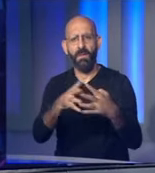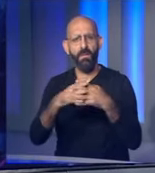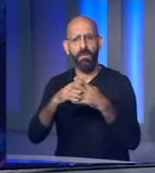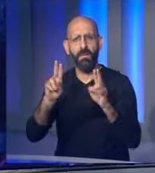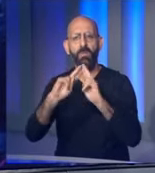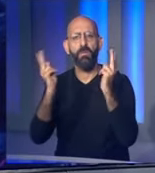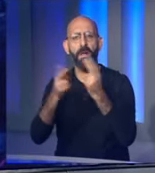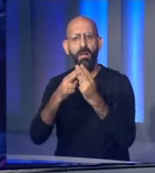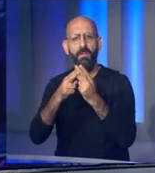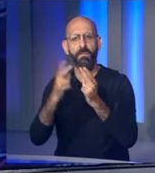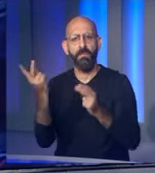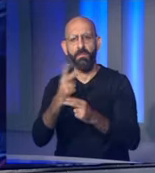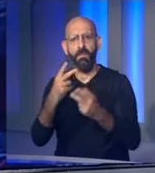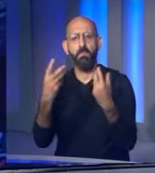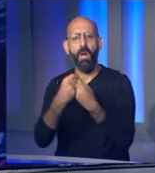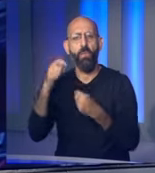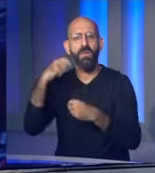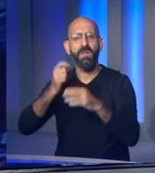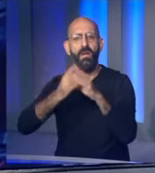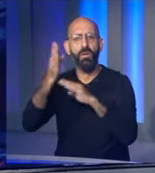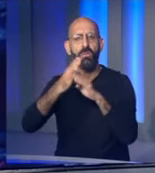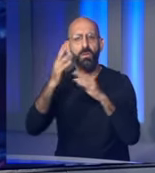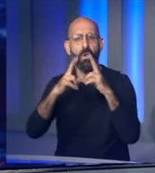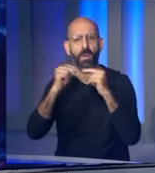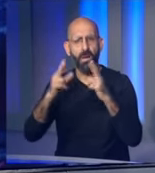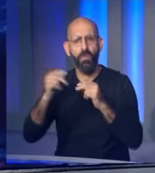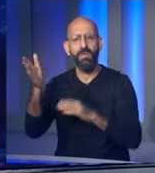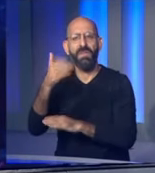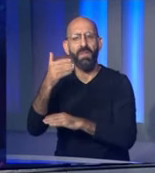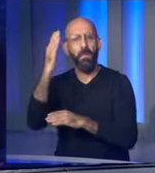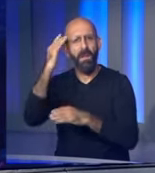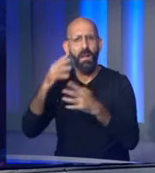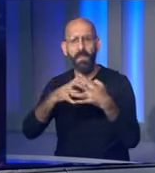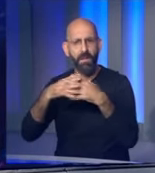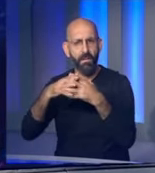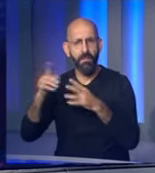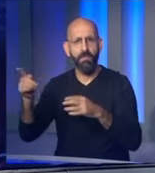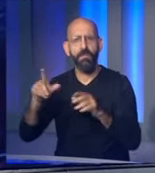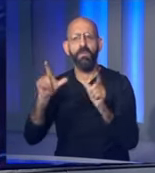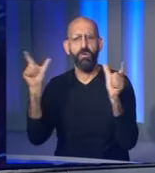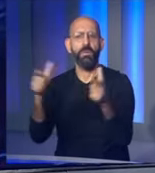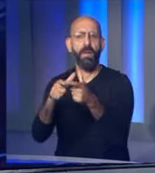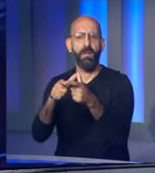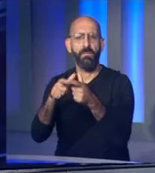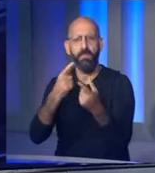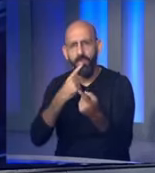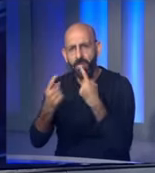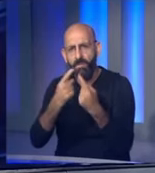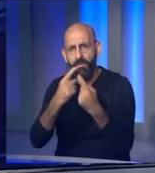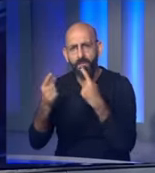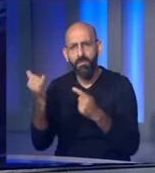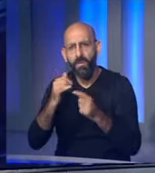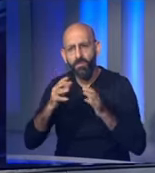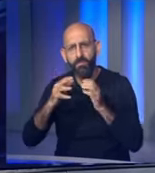الموفد الرئاسي الامريكي حيث عقد اجتماعا في حضور وزير الخارجيه والمغتربين عبد الله بو حبيب وسفيره الولايات المتحده لدى